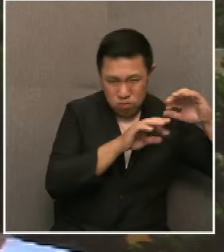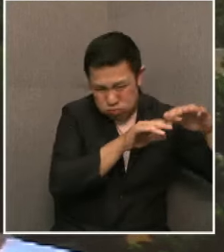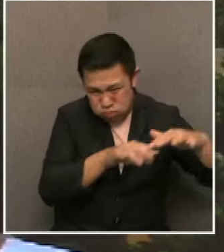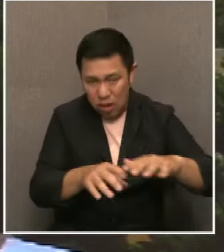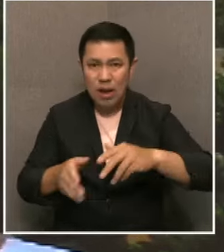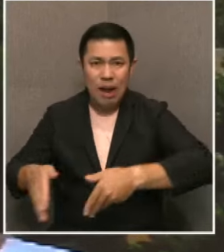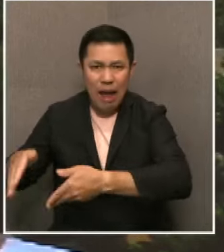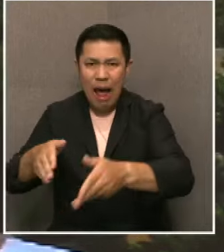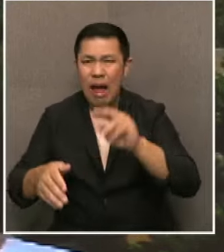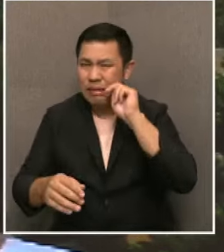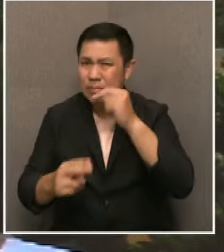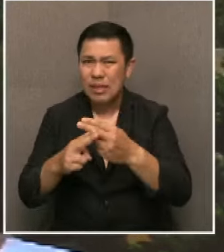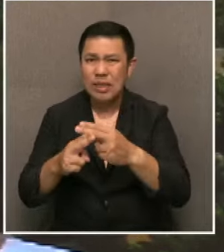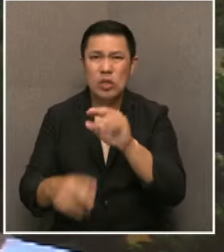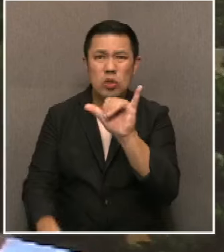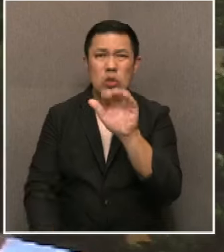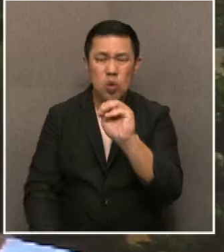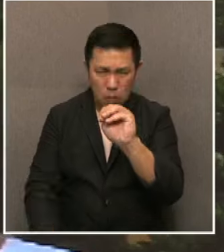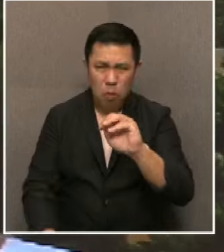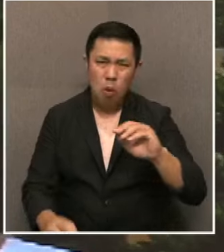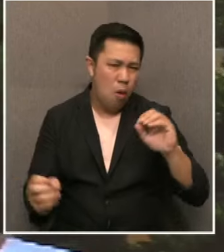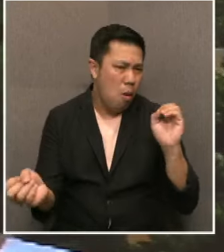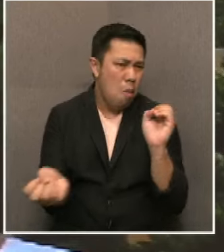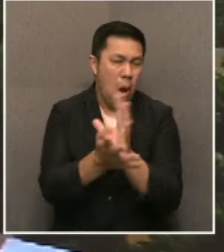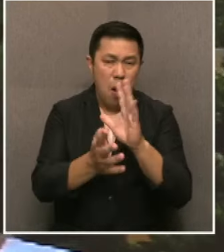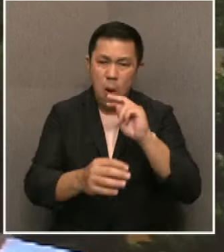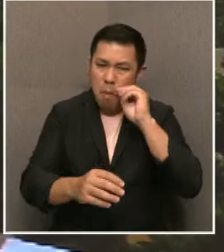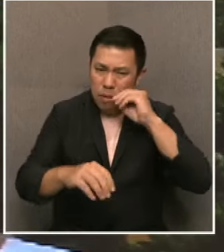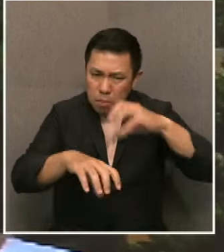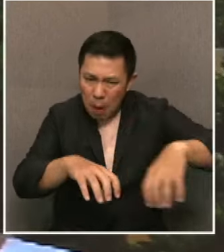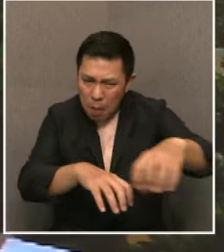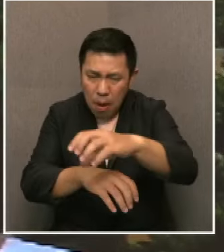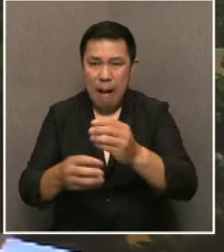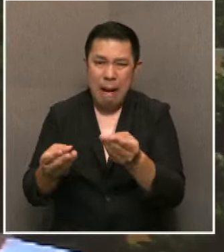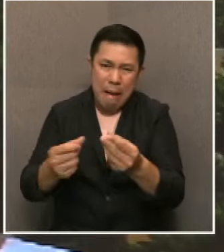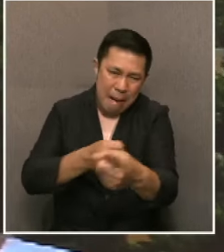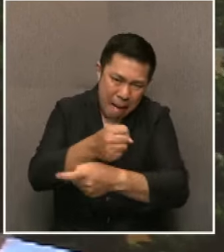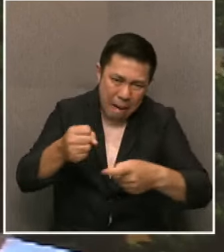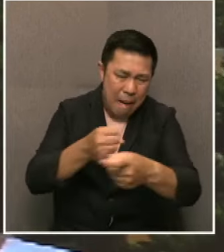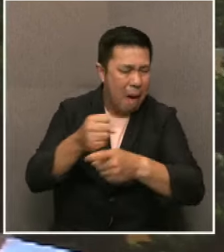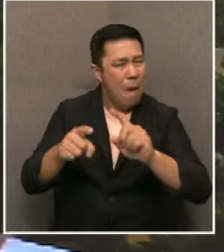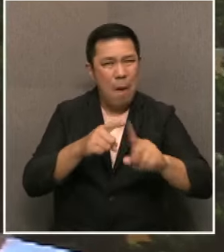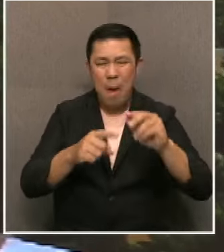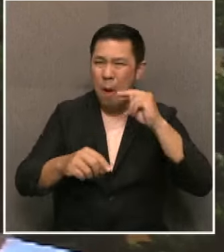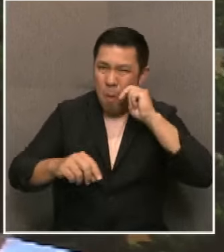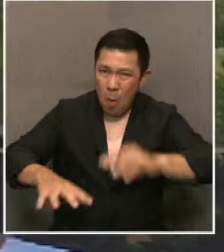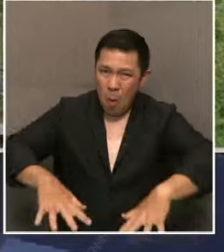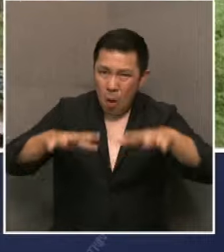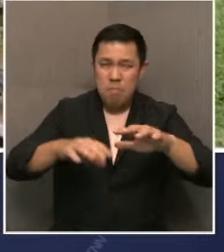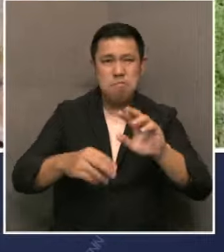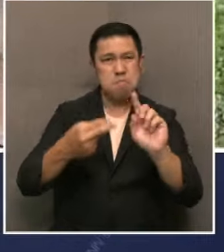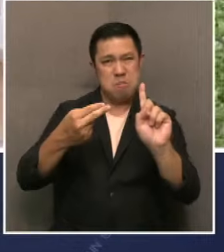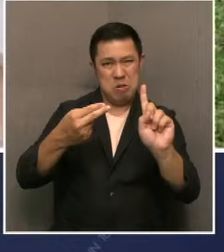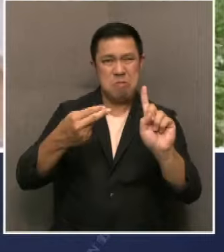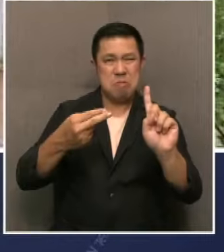ในพื้นที่มีไร่นาของชาวบ้านได้รับผลกระทบตอนนี้น้ำท่วมนับหมื่นไร่แล้วส่วนในพื้นที่จังหวัดลำปางค่ะ